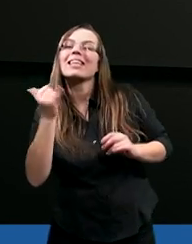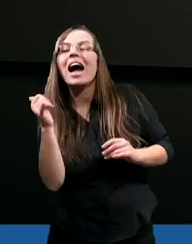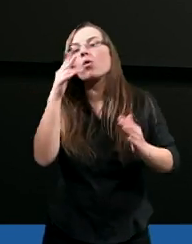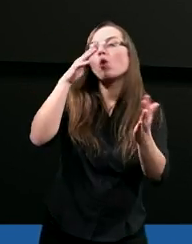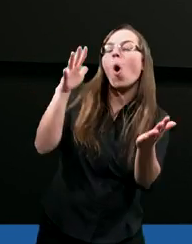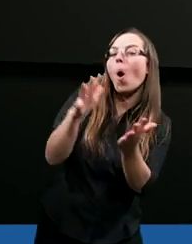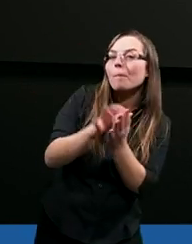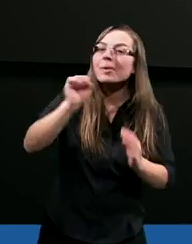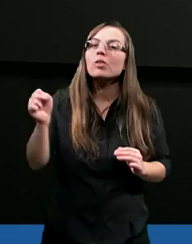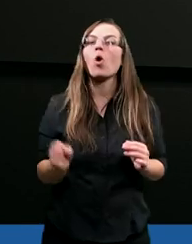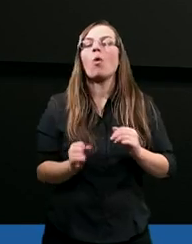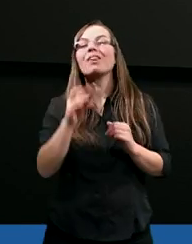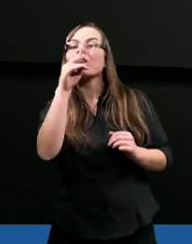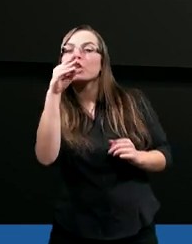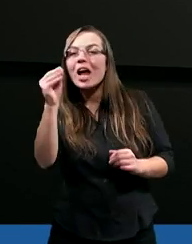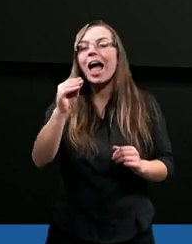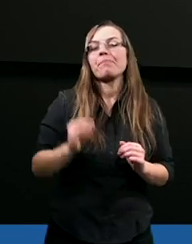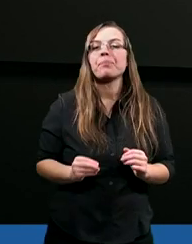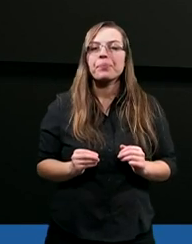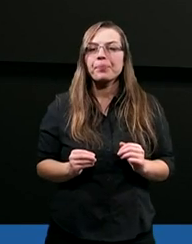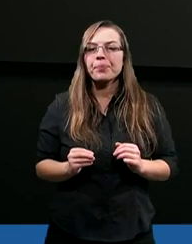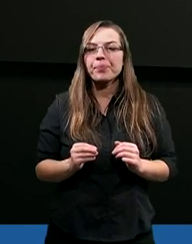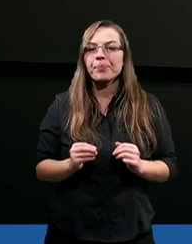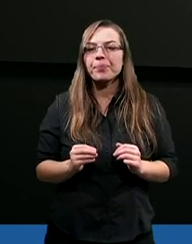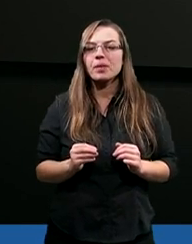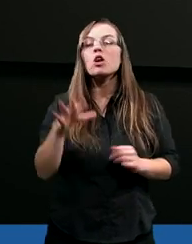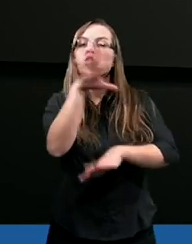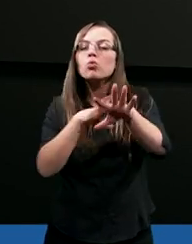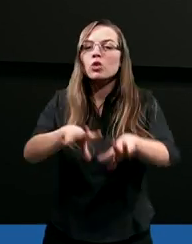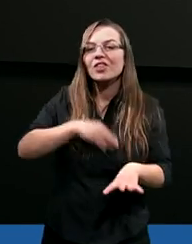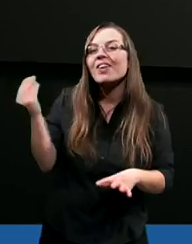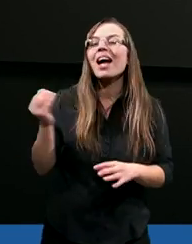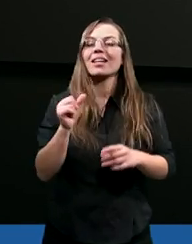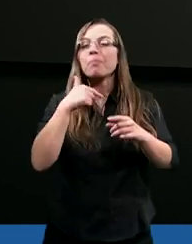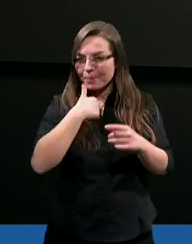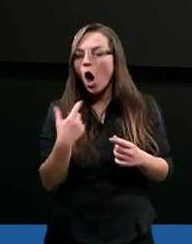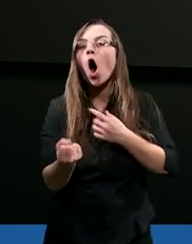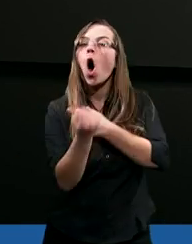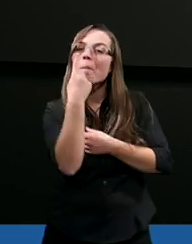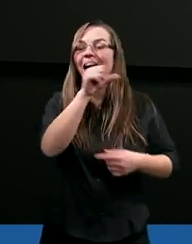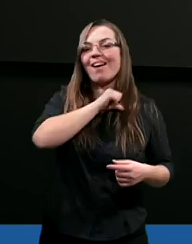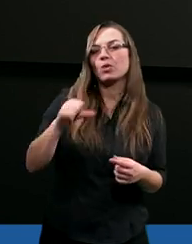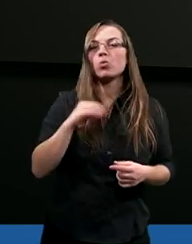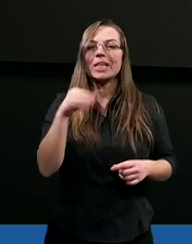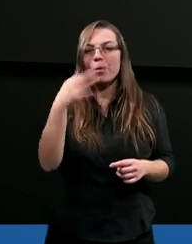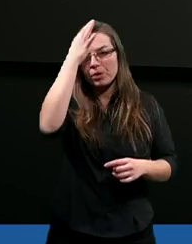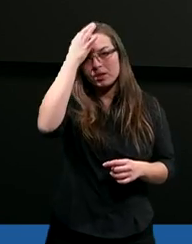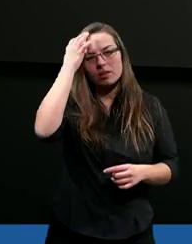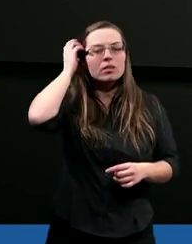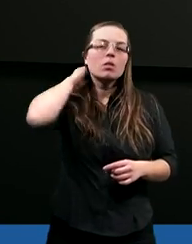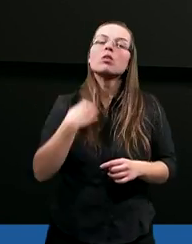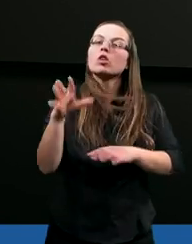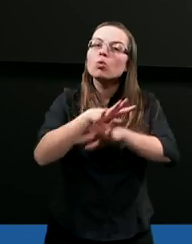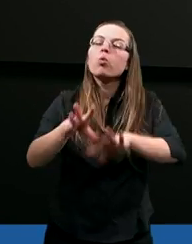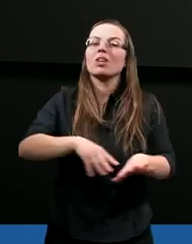opinią, że Duch Święty mi coś objawił, albo